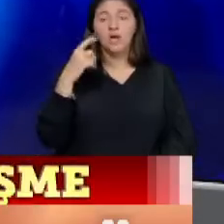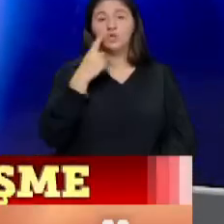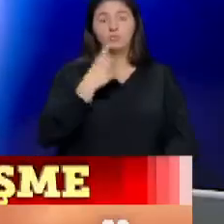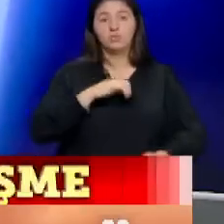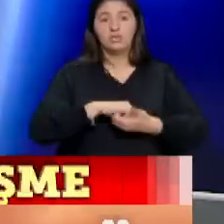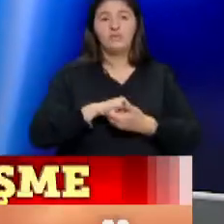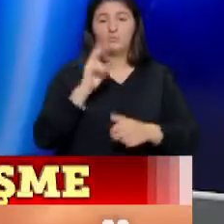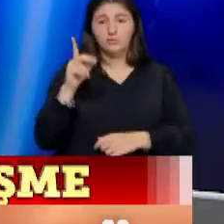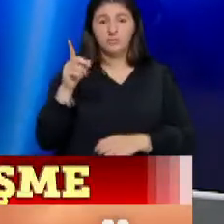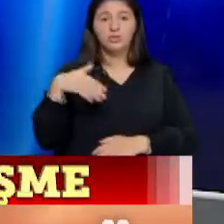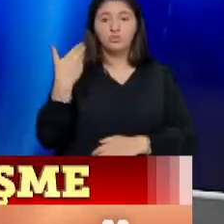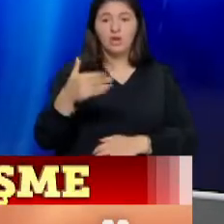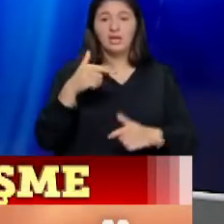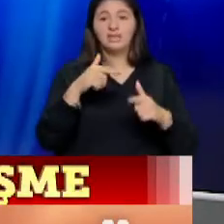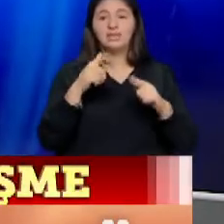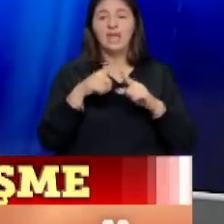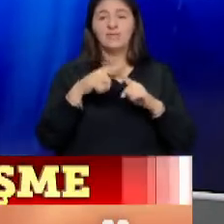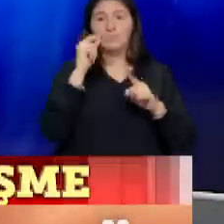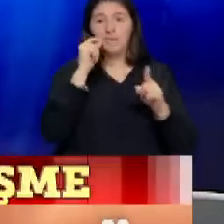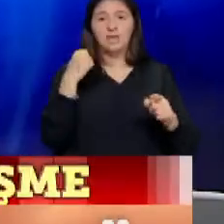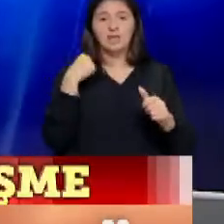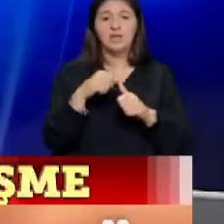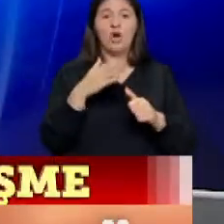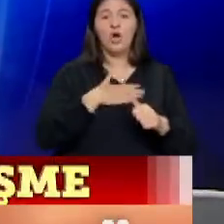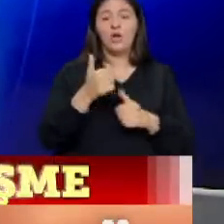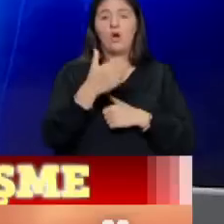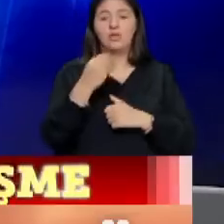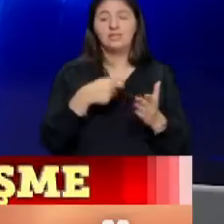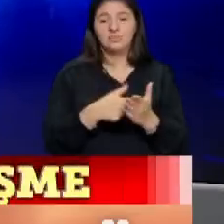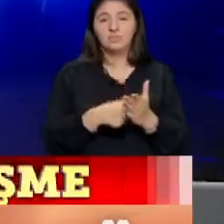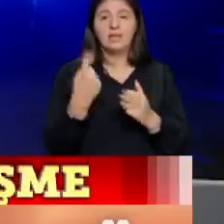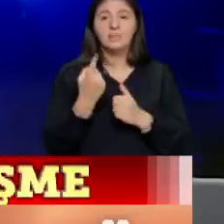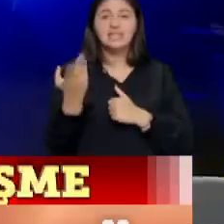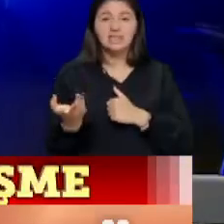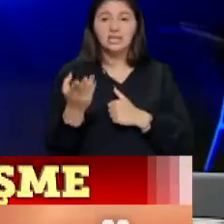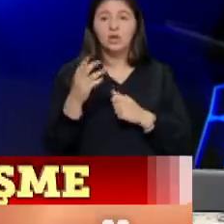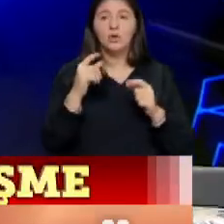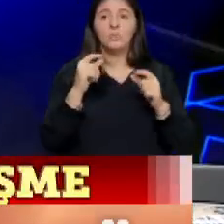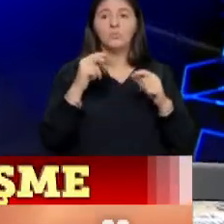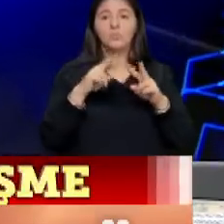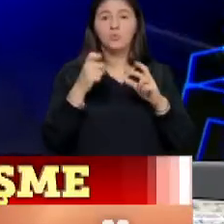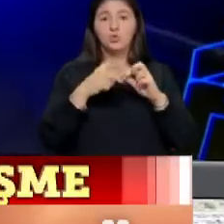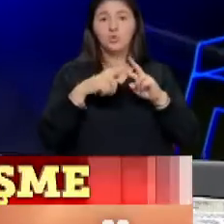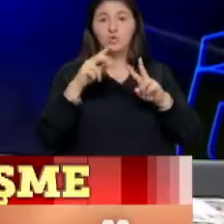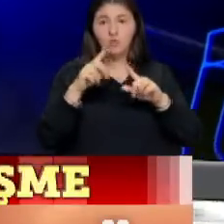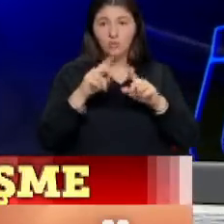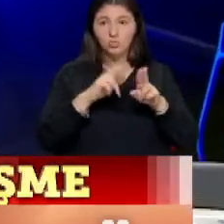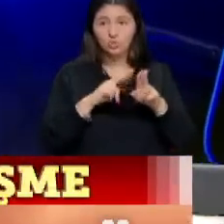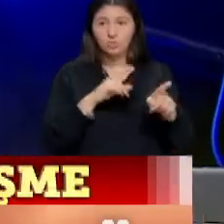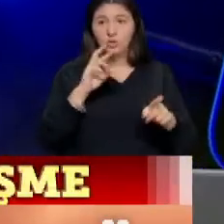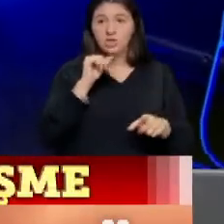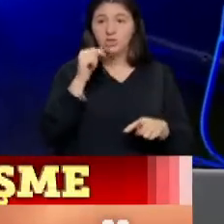Cumhur ittifakı tarafından sonra Tevfik Göksu yine ön planda olan isimlerden birisi Murat kurum hiç